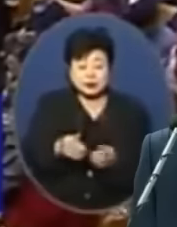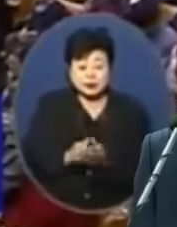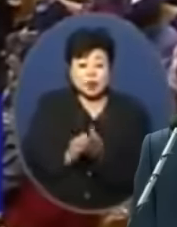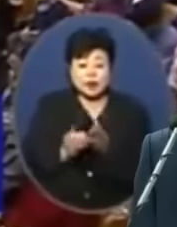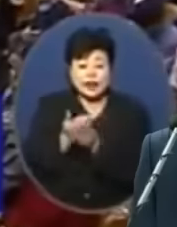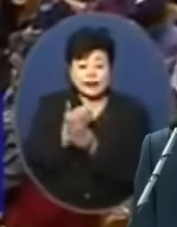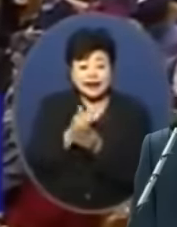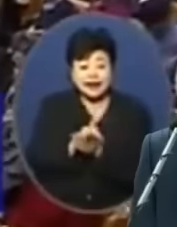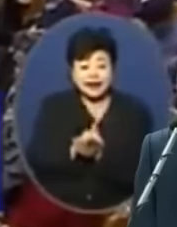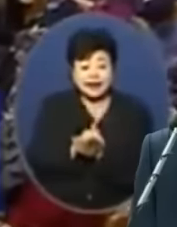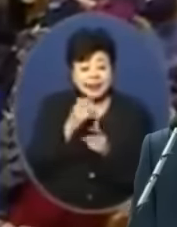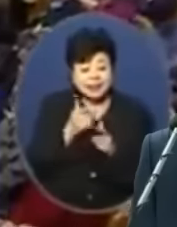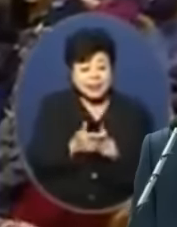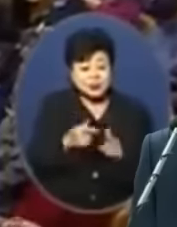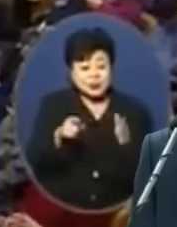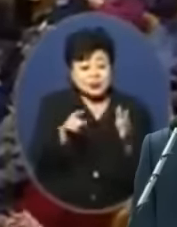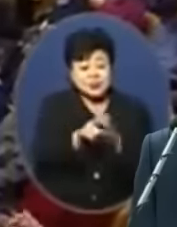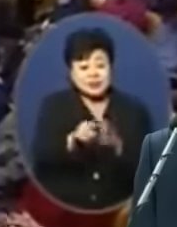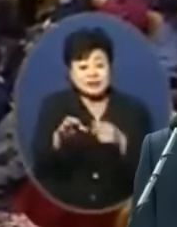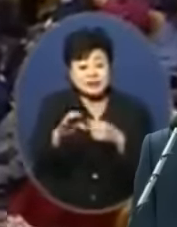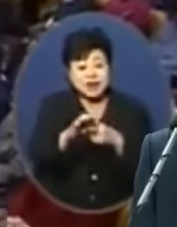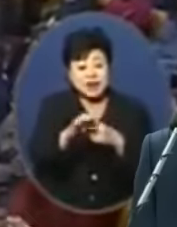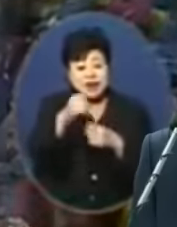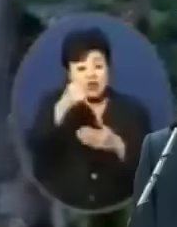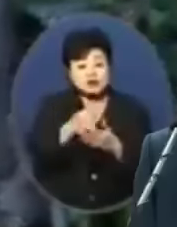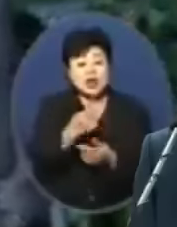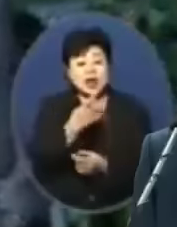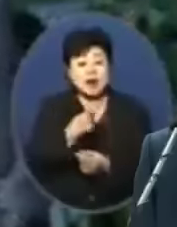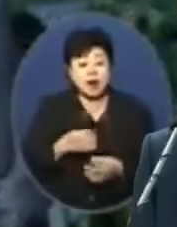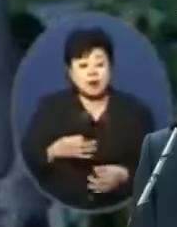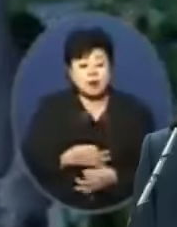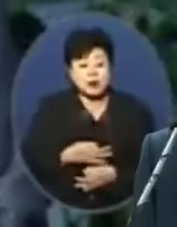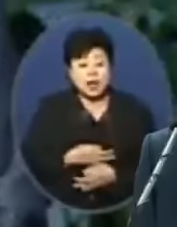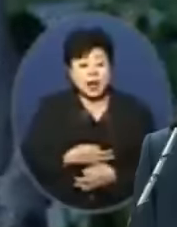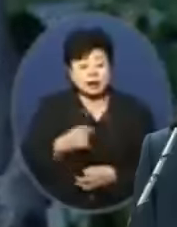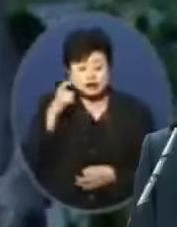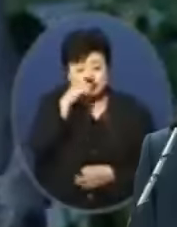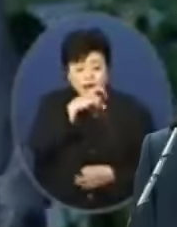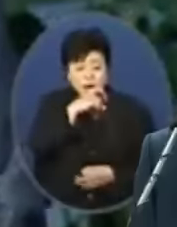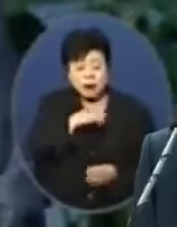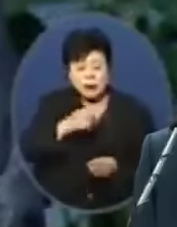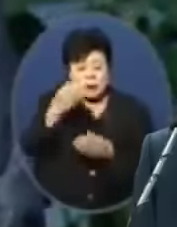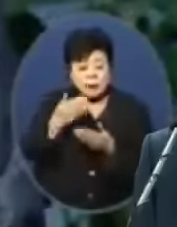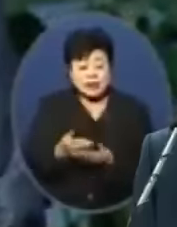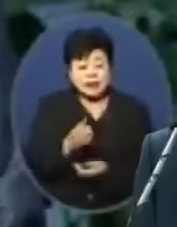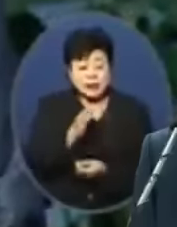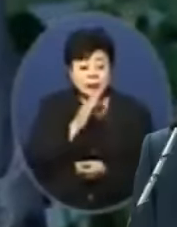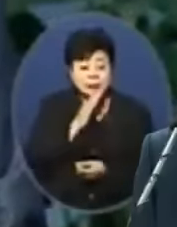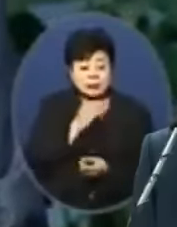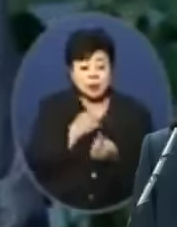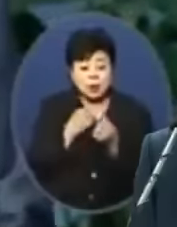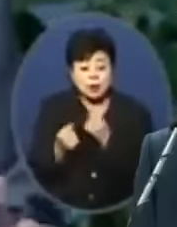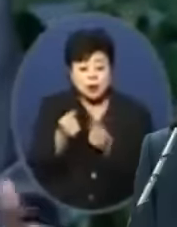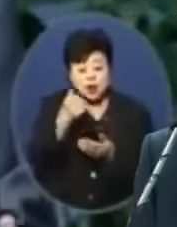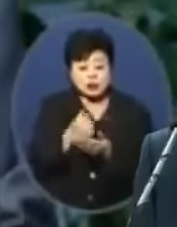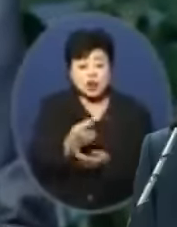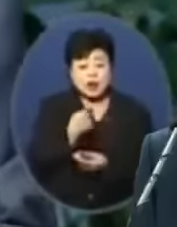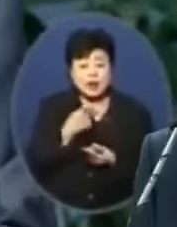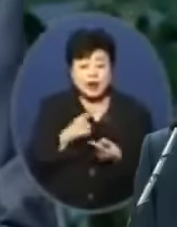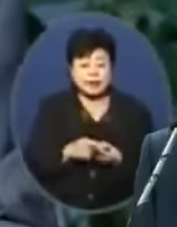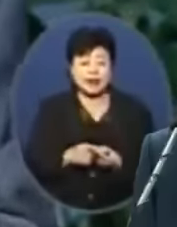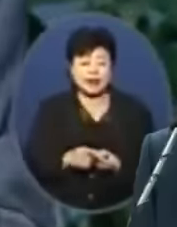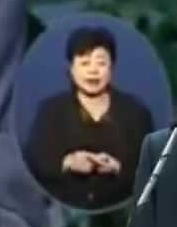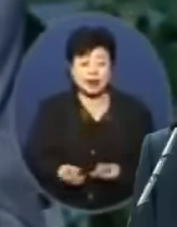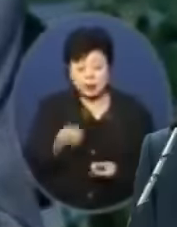의라. 예수를 믿으면 죄를 짓고 불의하고 추악하고 버림을 받아야 마땅함에도 불구하고 죄지은 그대로